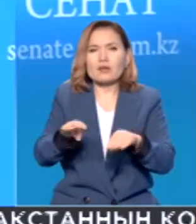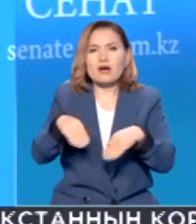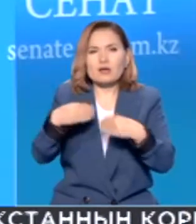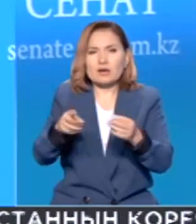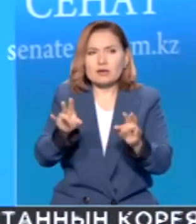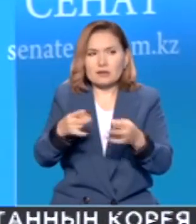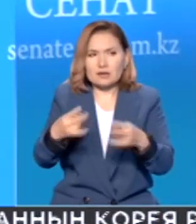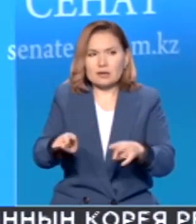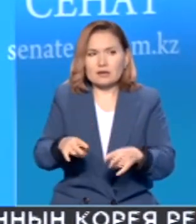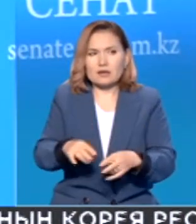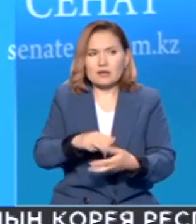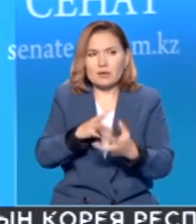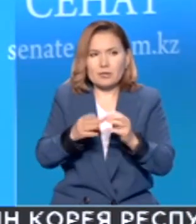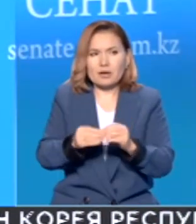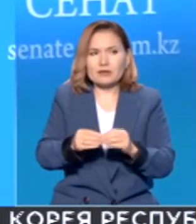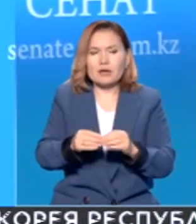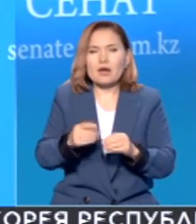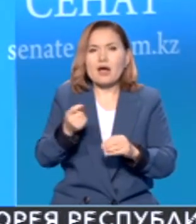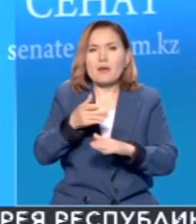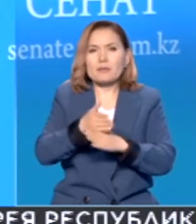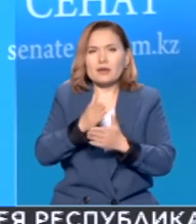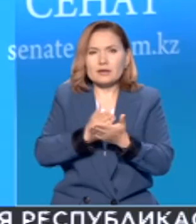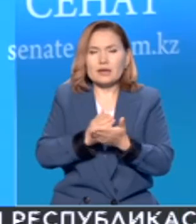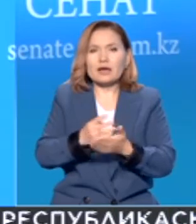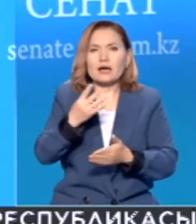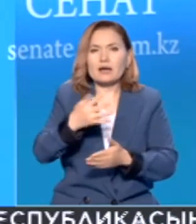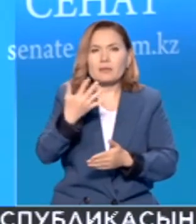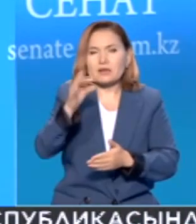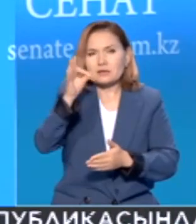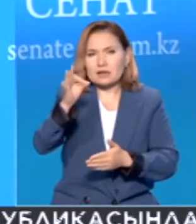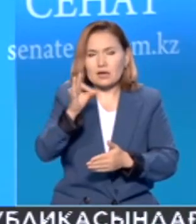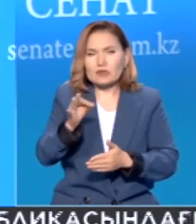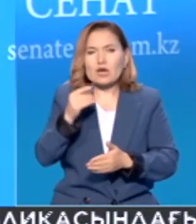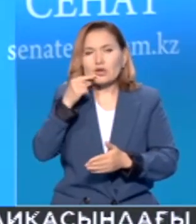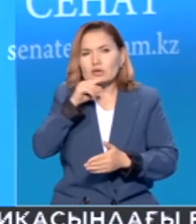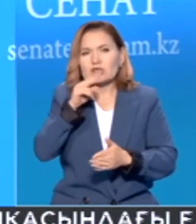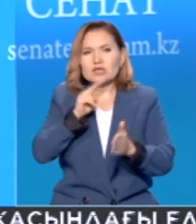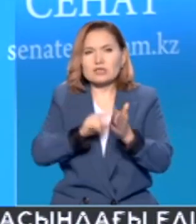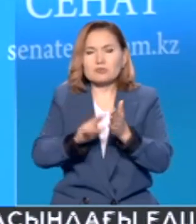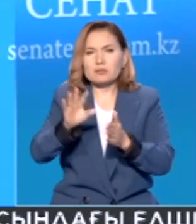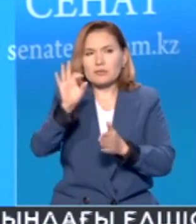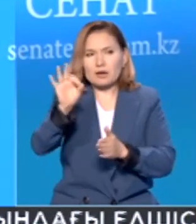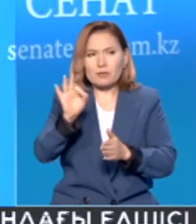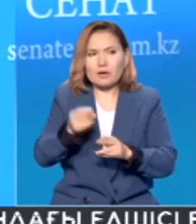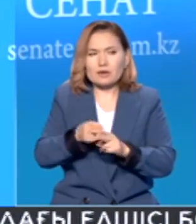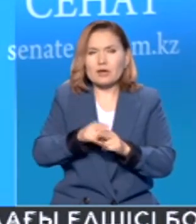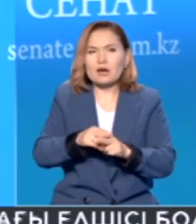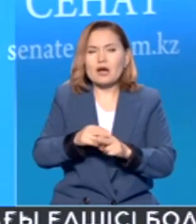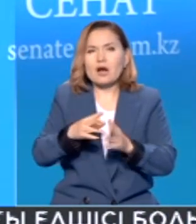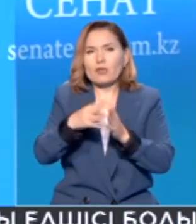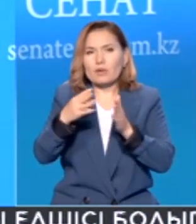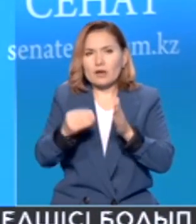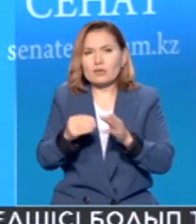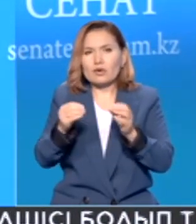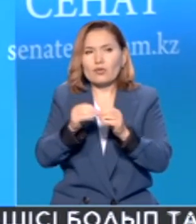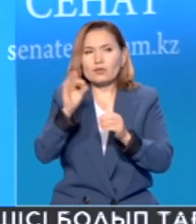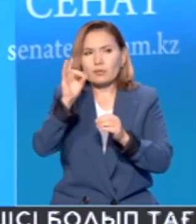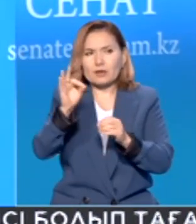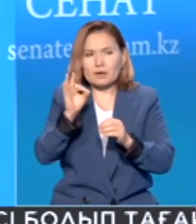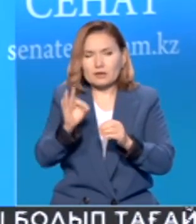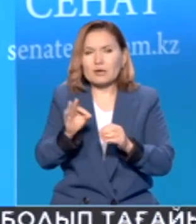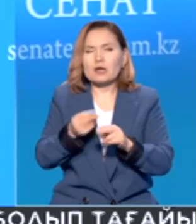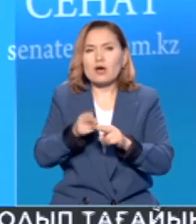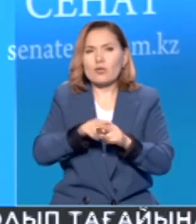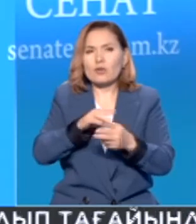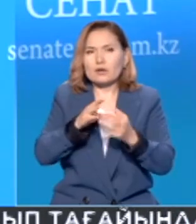дейді. Бидайда 45% қант, жүгерде 75% қант, а болмаса қызылшада бар жоғы 10% қант.